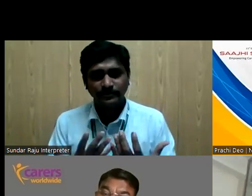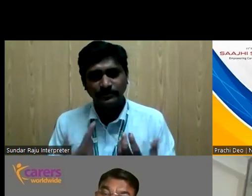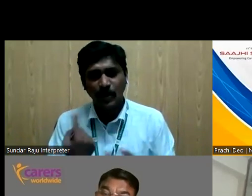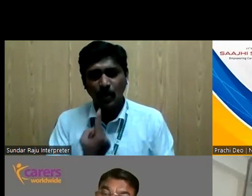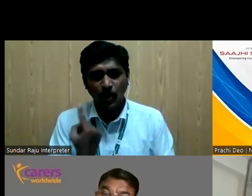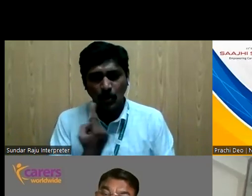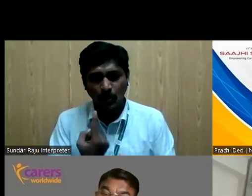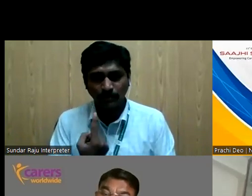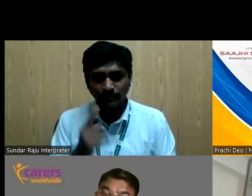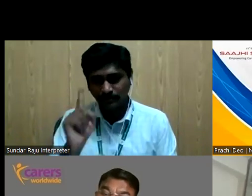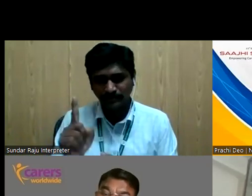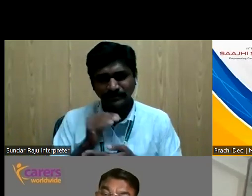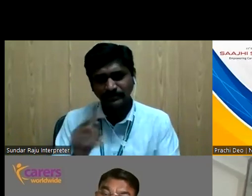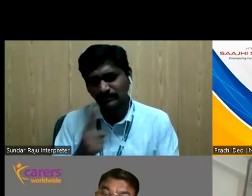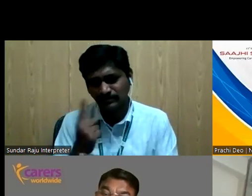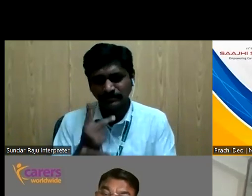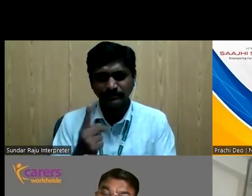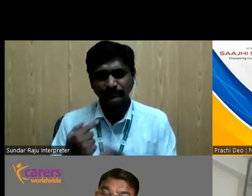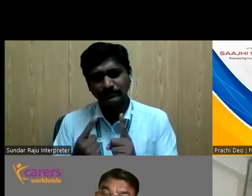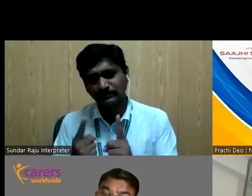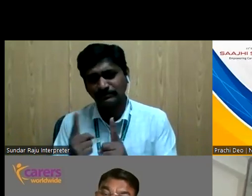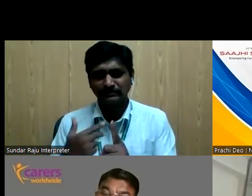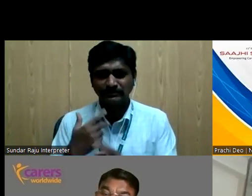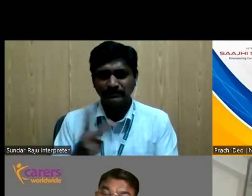अकेले ही उसको संभालती हूँ मैं.